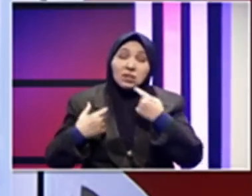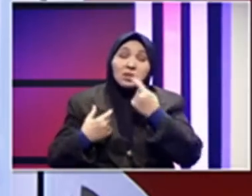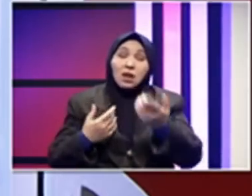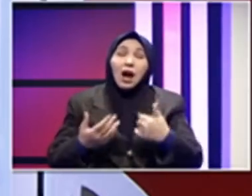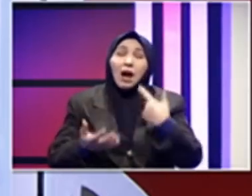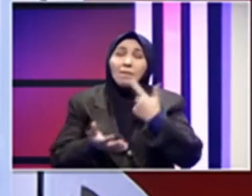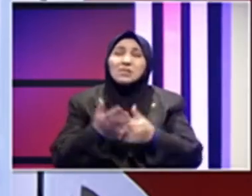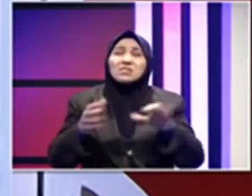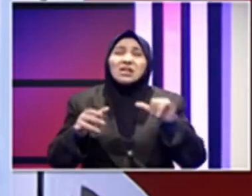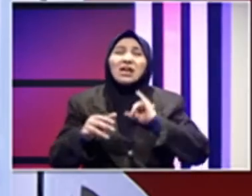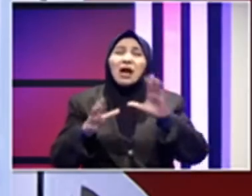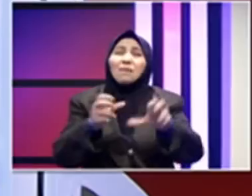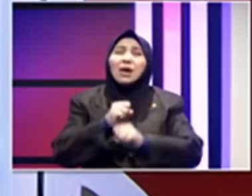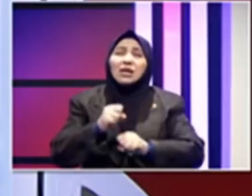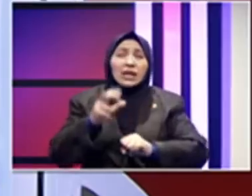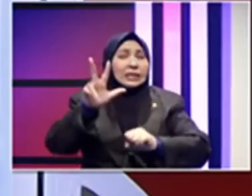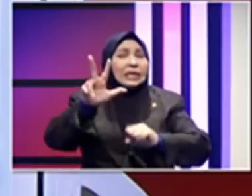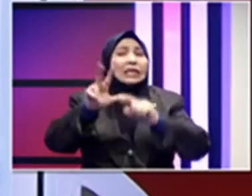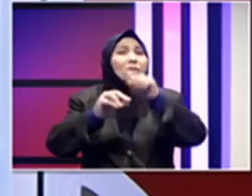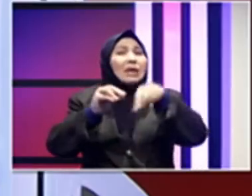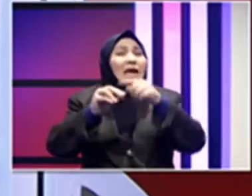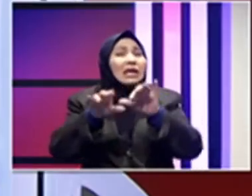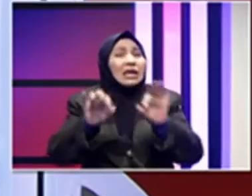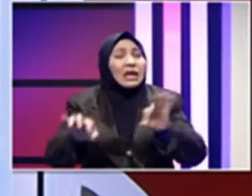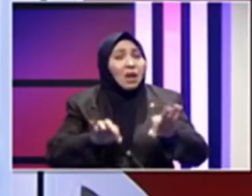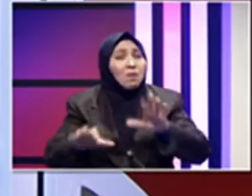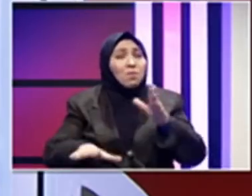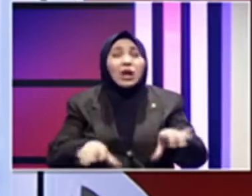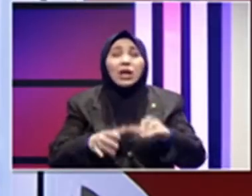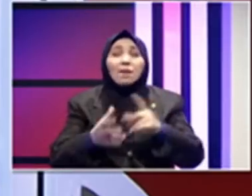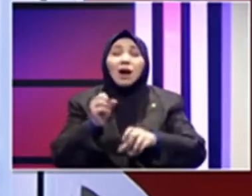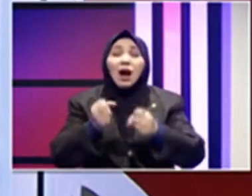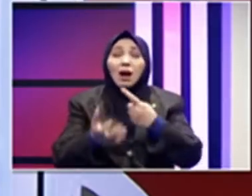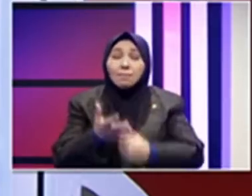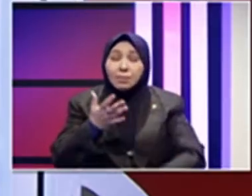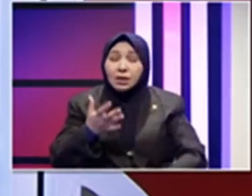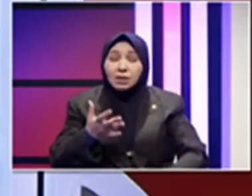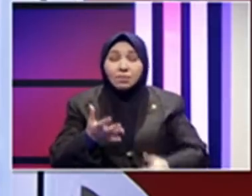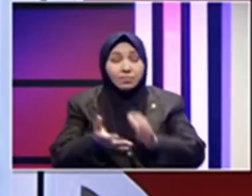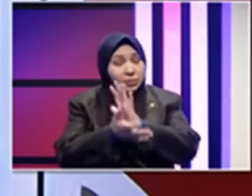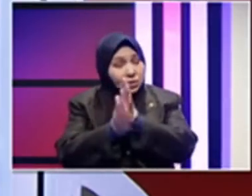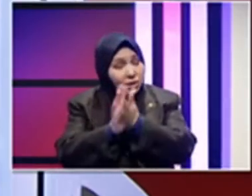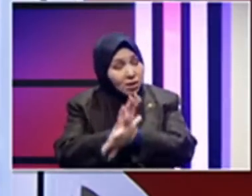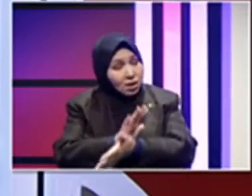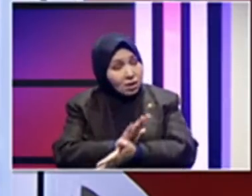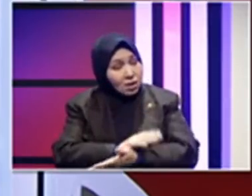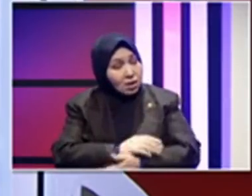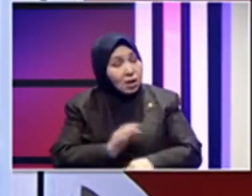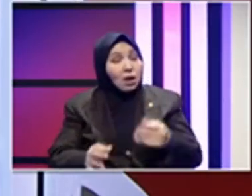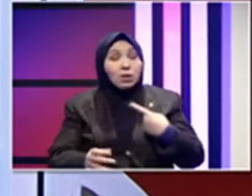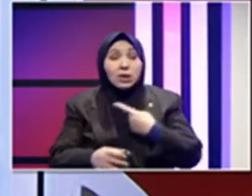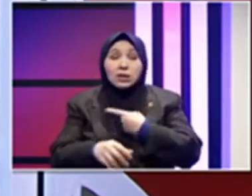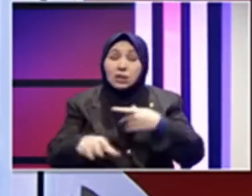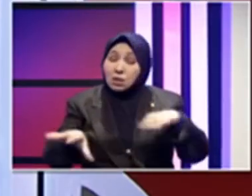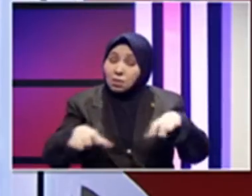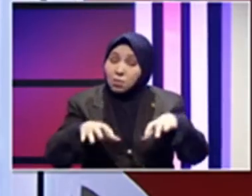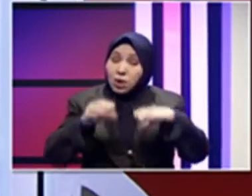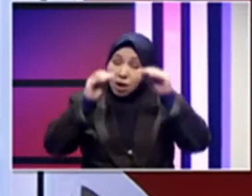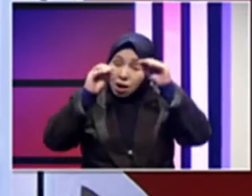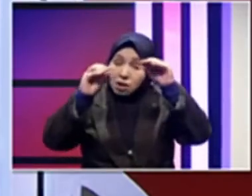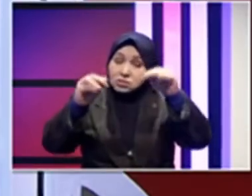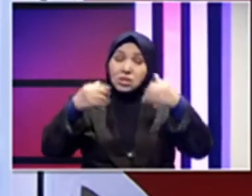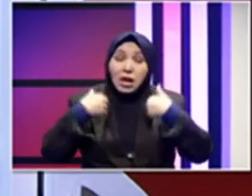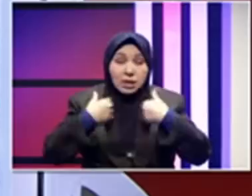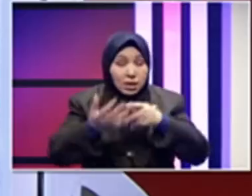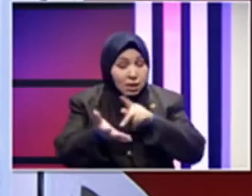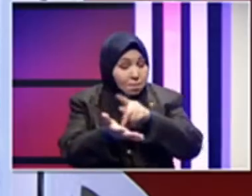buat tiga perkara ini? Allah kata pada ayat 30, liwafiyahum ujurahum. Ya, kalau kita kerja kan ada ajar kan, ada je punya